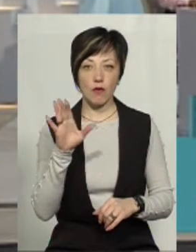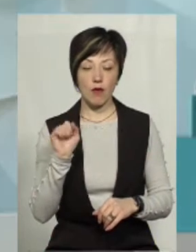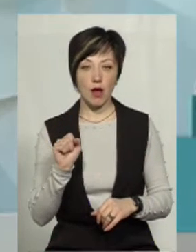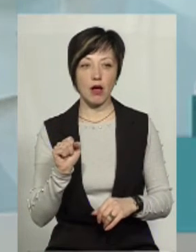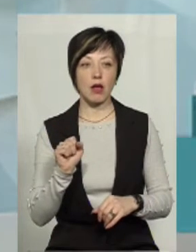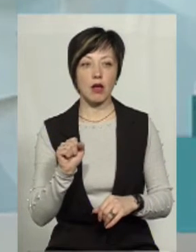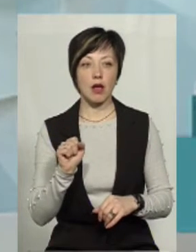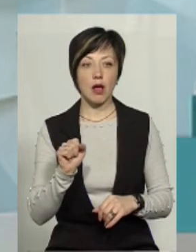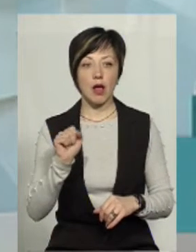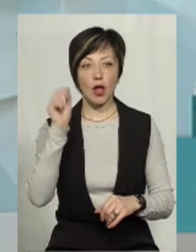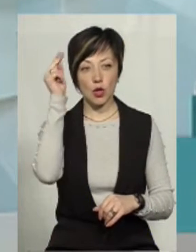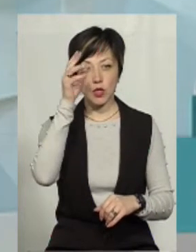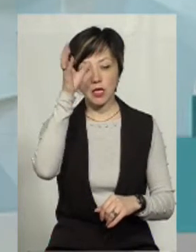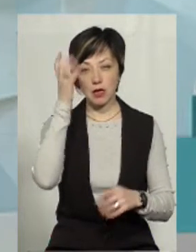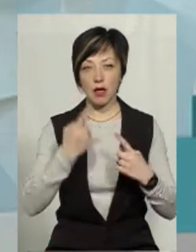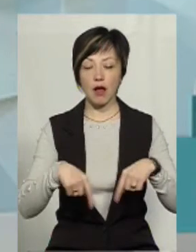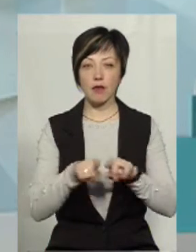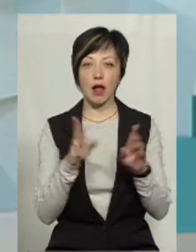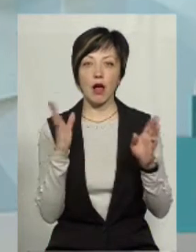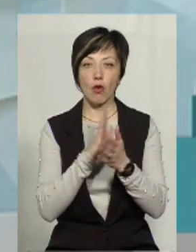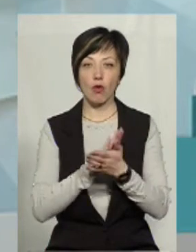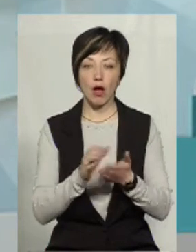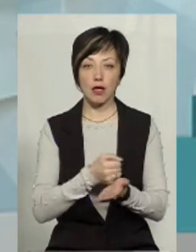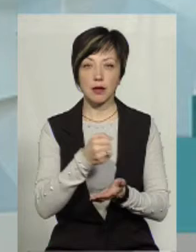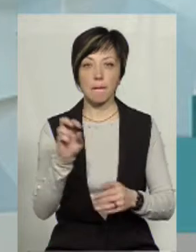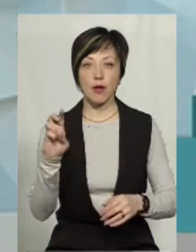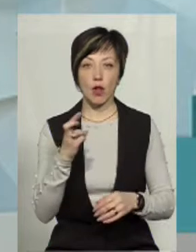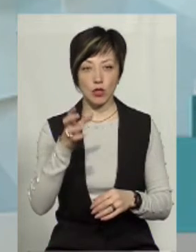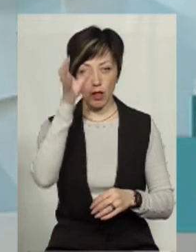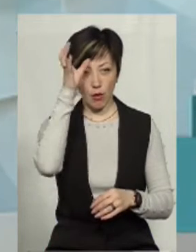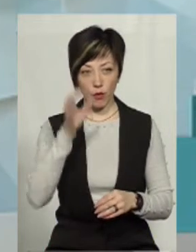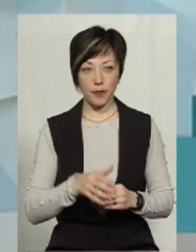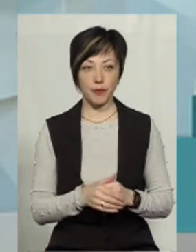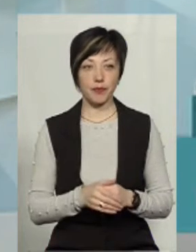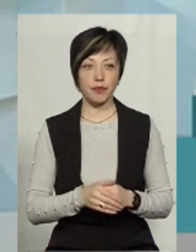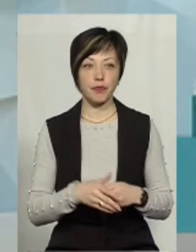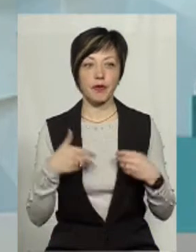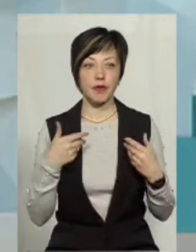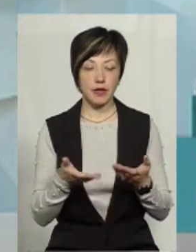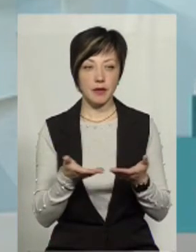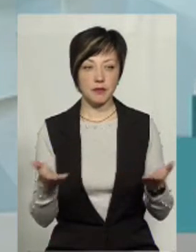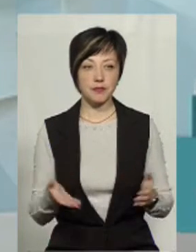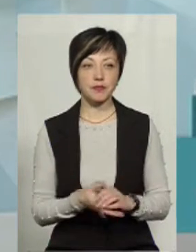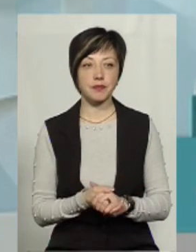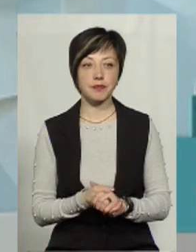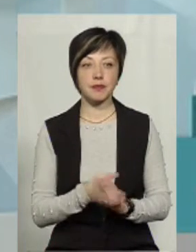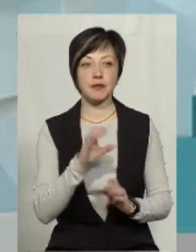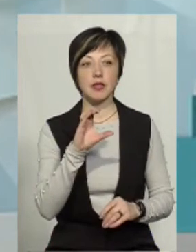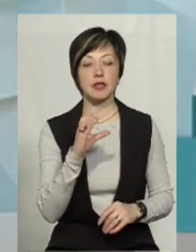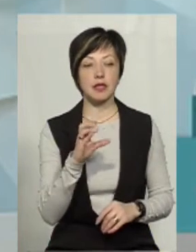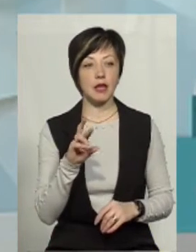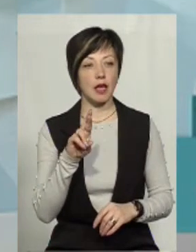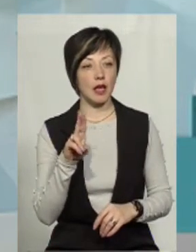кафедри екології Хмельницького національного університету, кандидат біологічних наук. Вітання. І